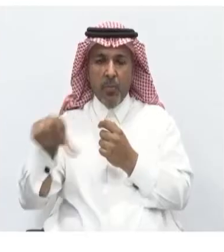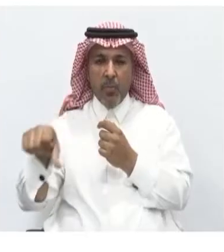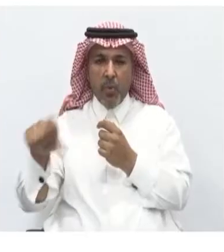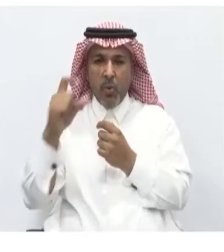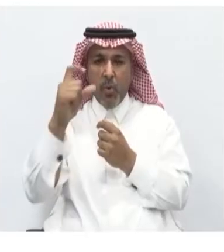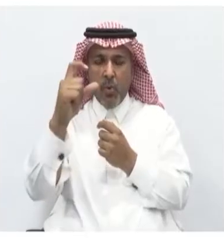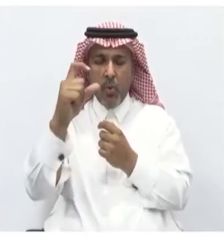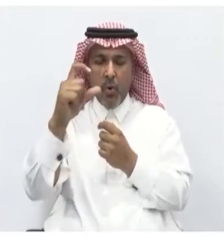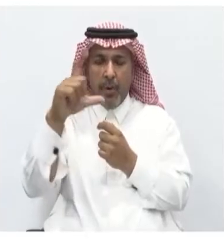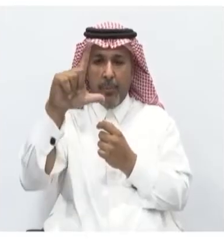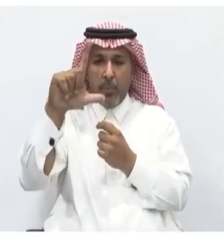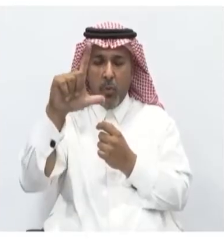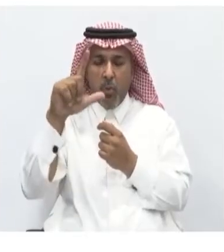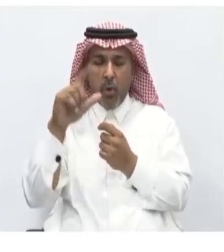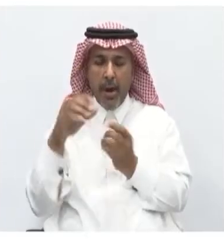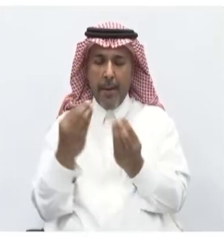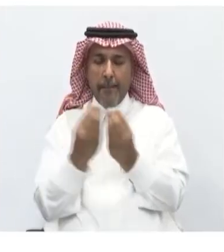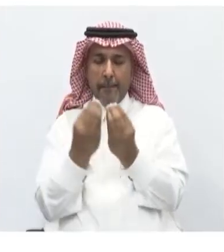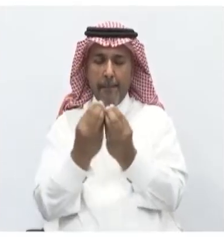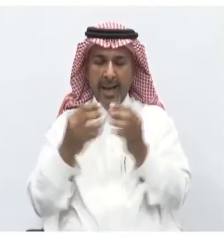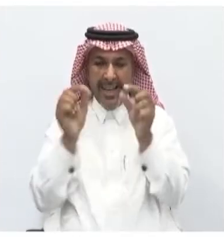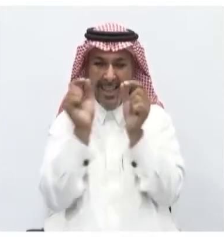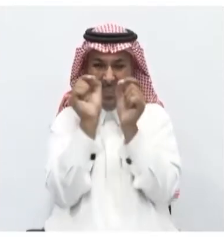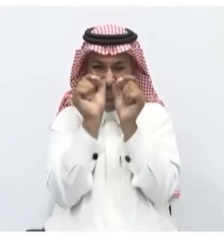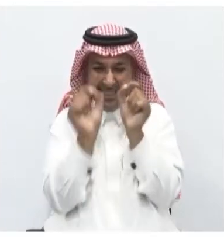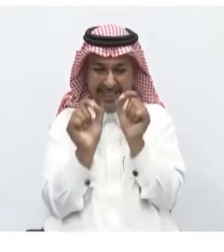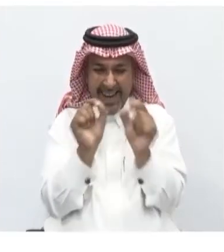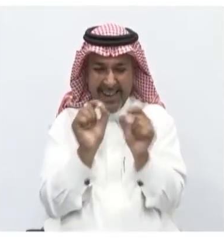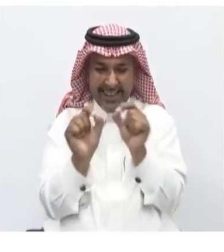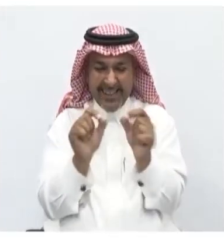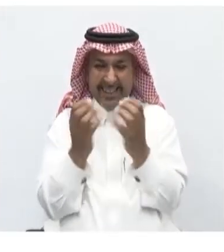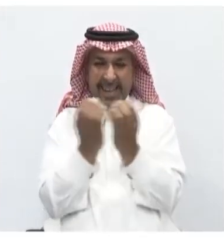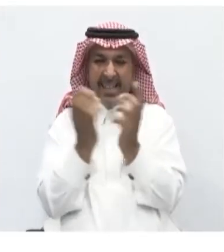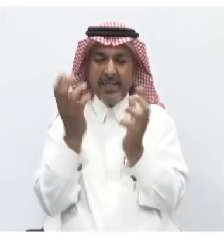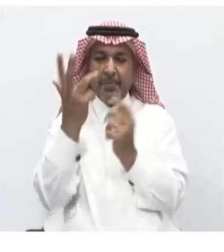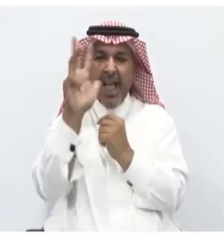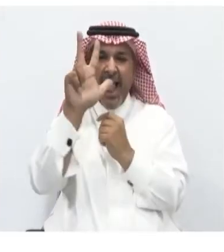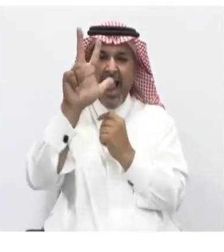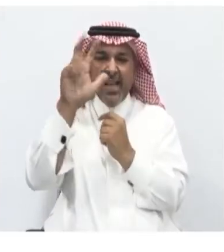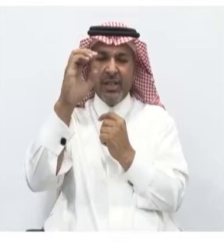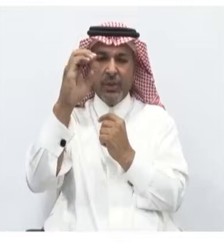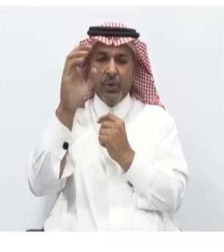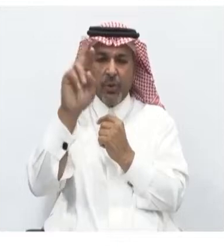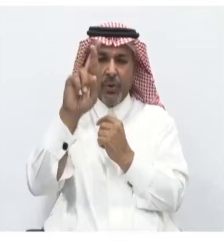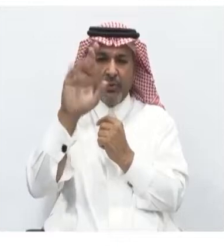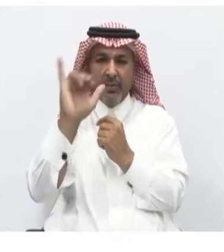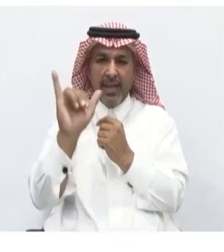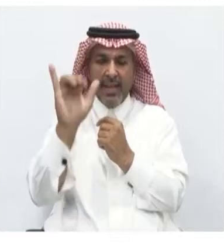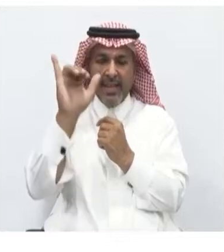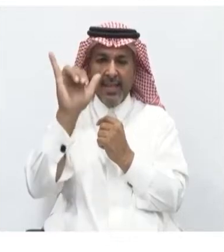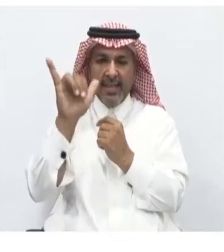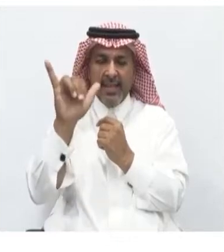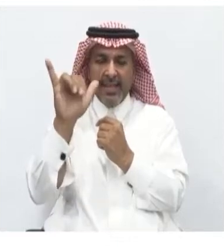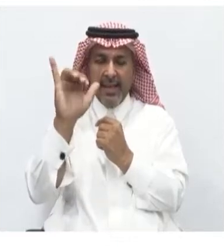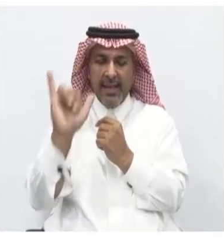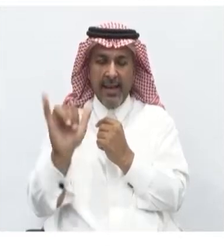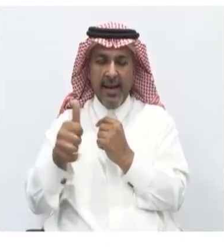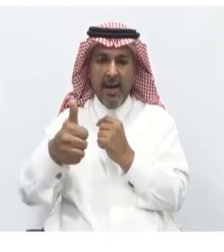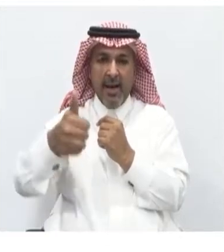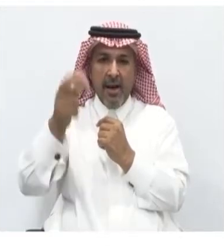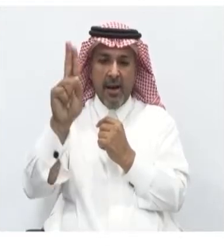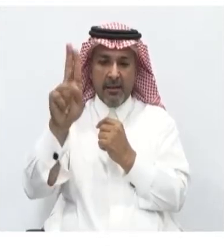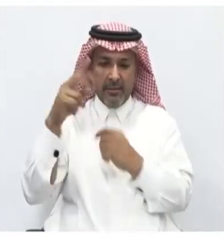نصف العلاقات من خلال معادله كيميائيه موزونه نذكر